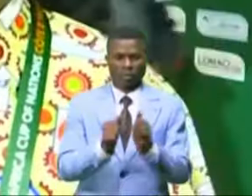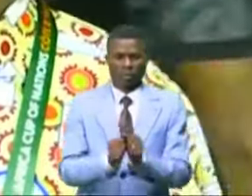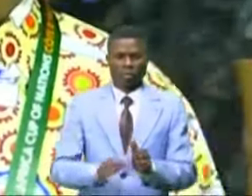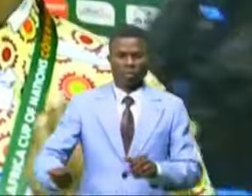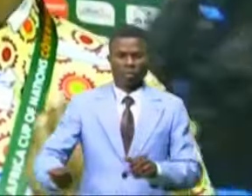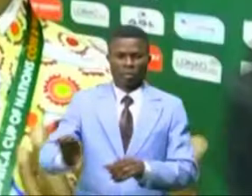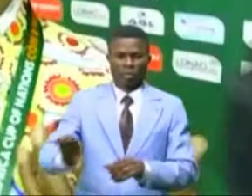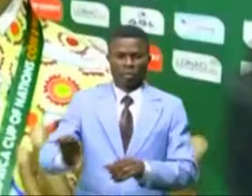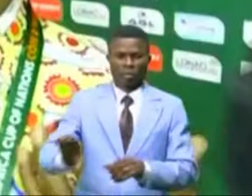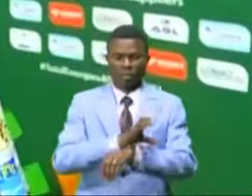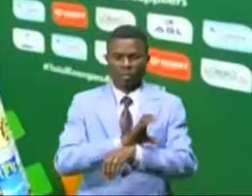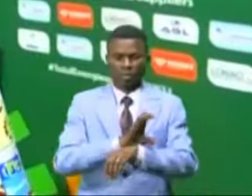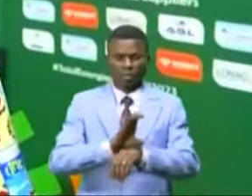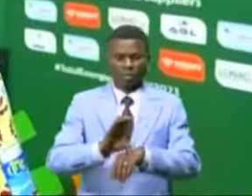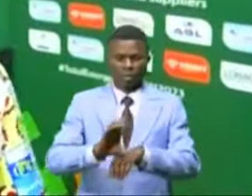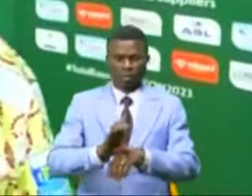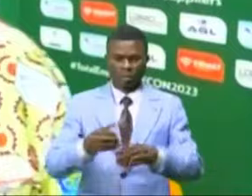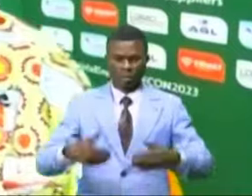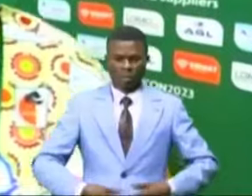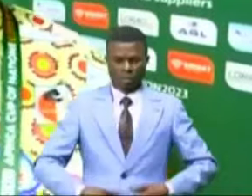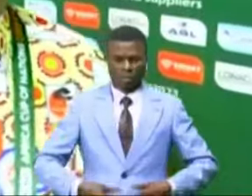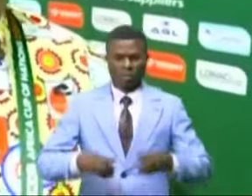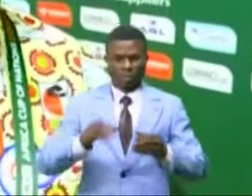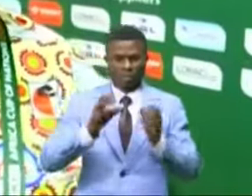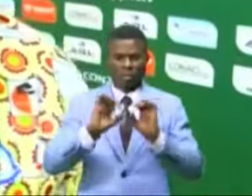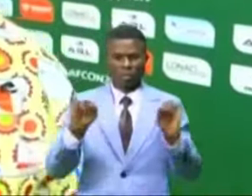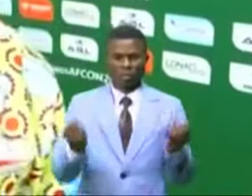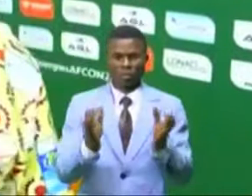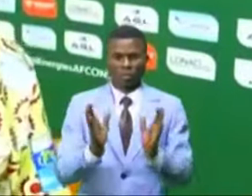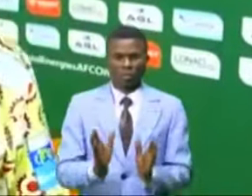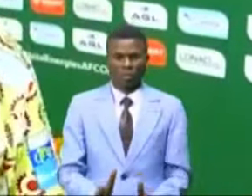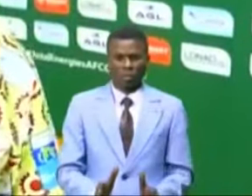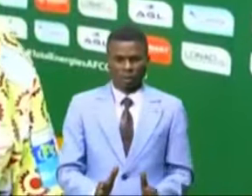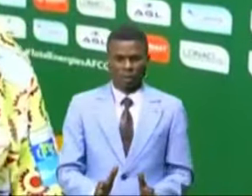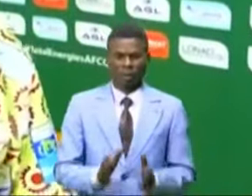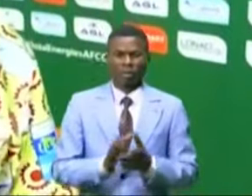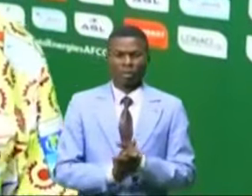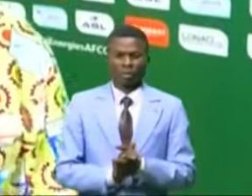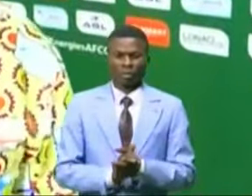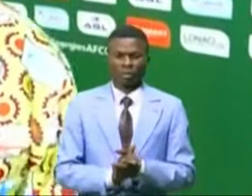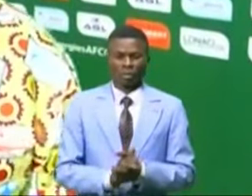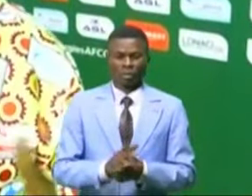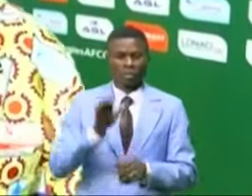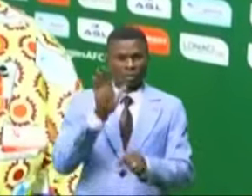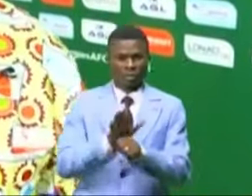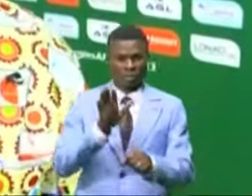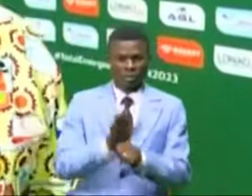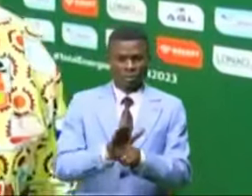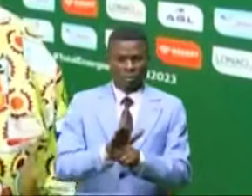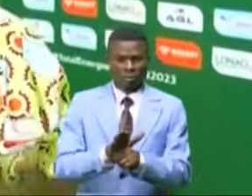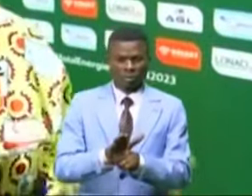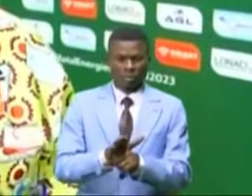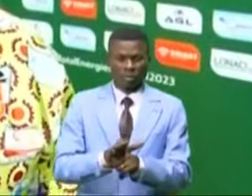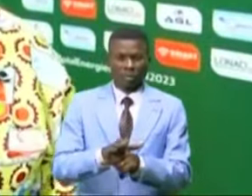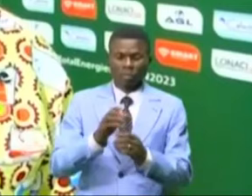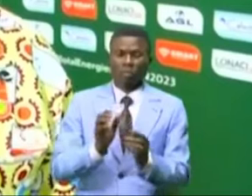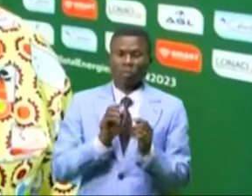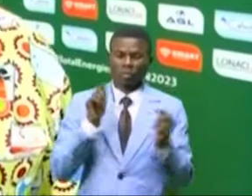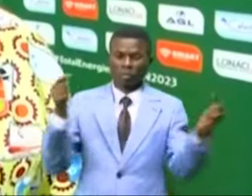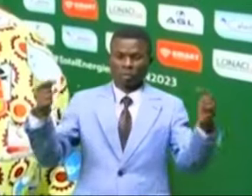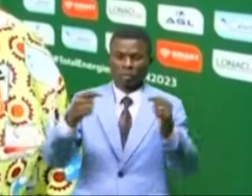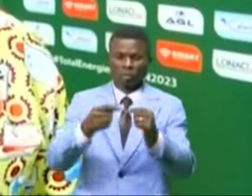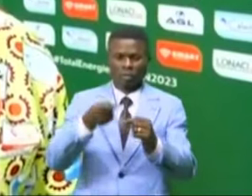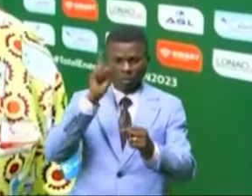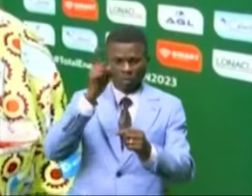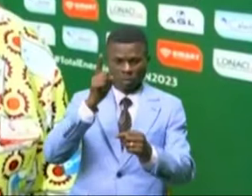savez, jeune génération de joueurs qui pour la plupart sont allés au premier CAN. Maintenant ils vont